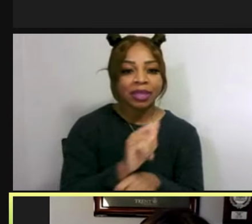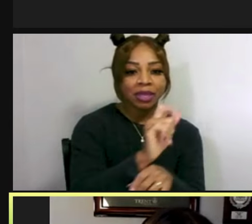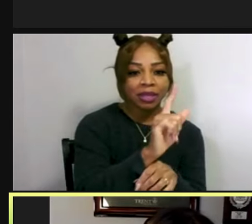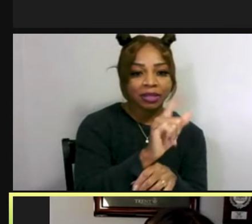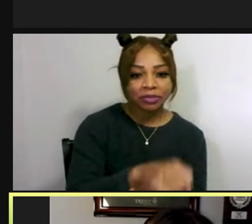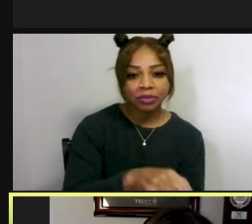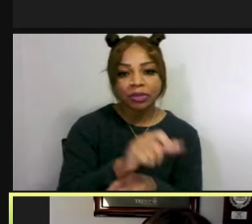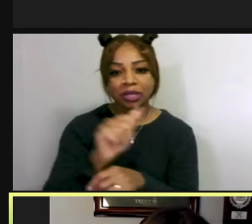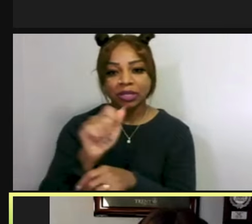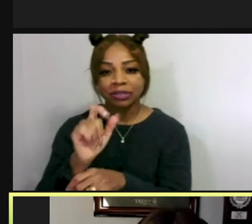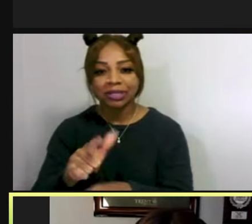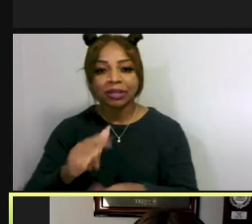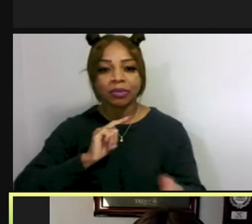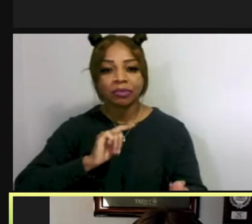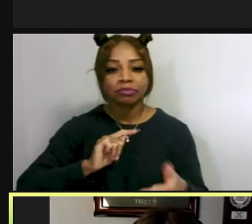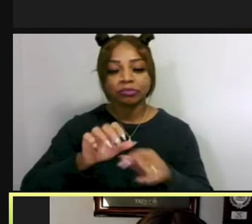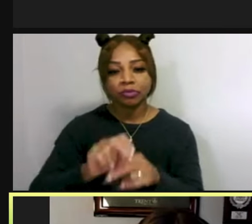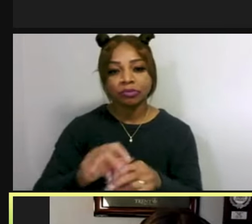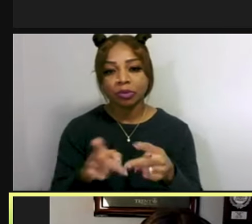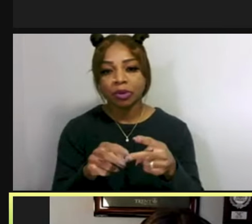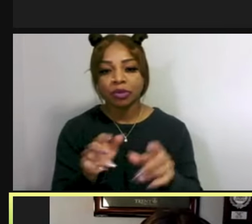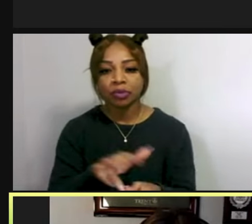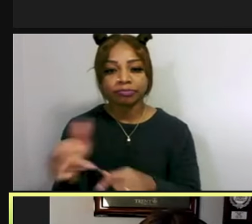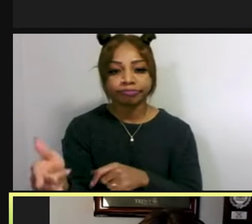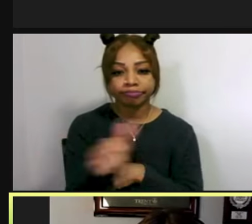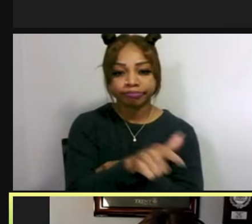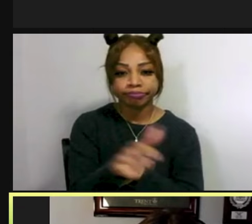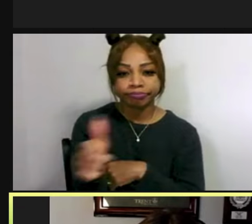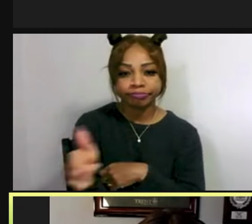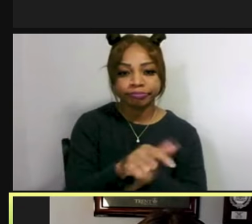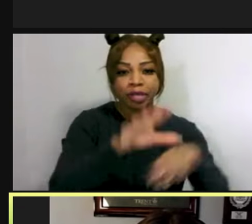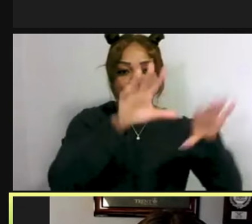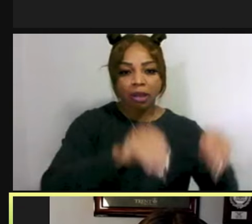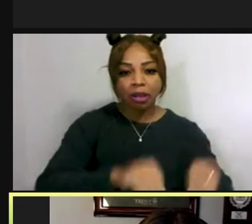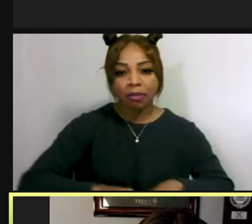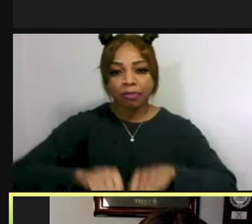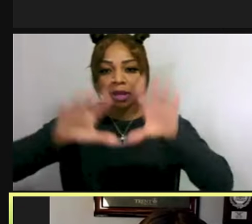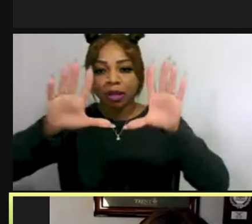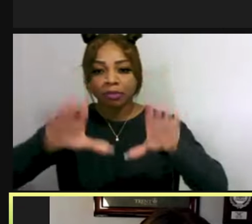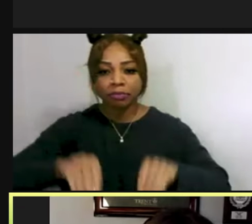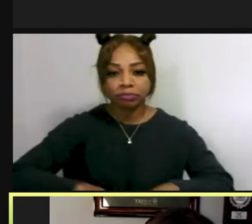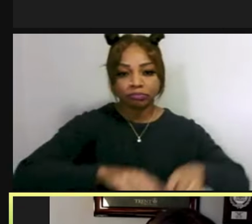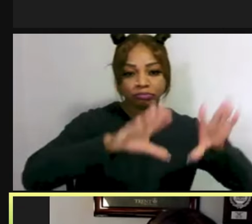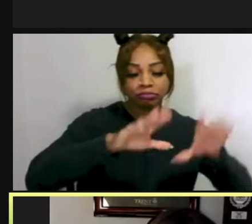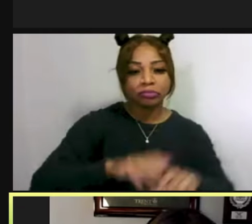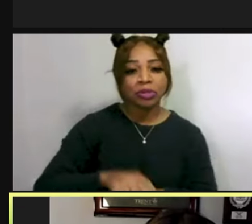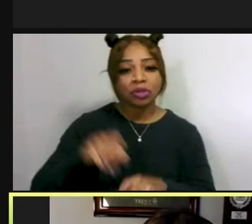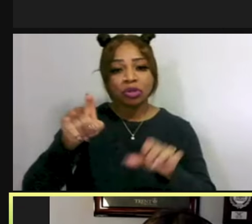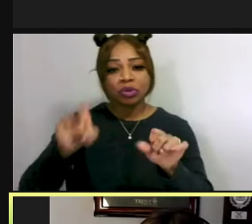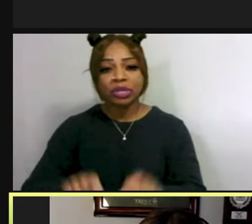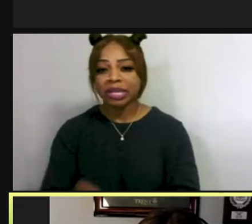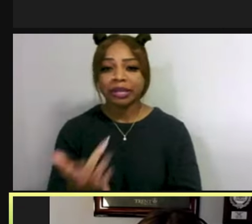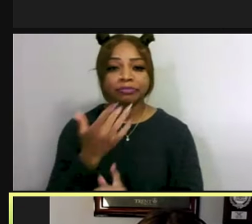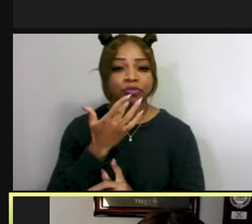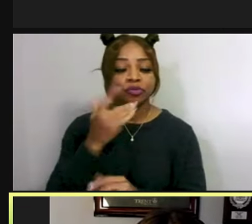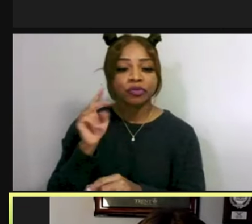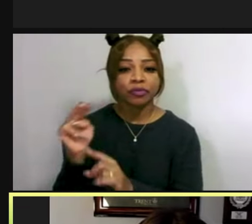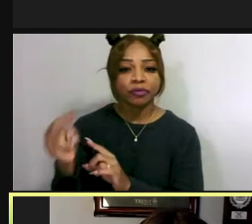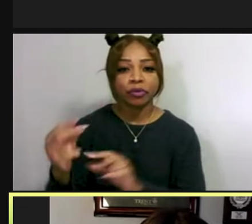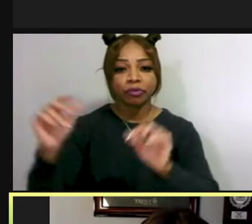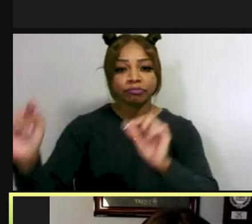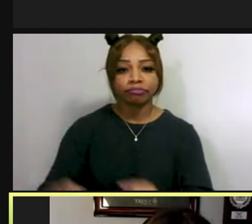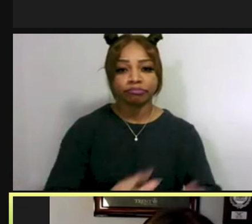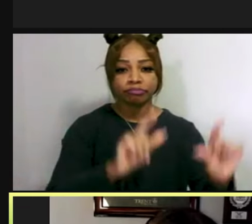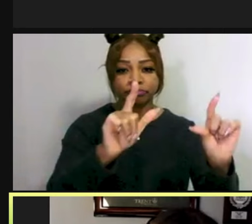la vue de l'orateur sur Zoom. Donc, vous pouvez bien sûr déplacer les petites